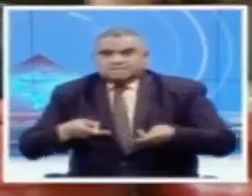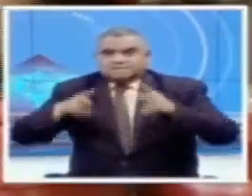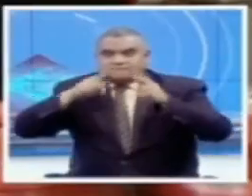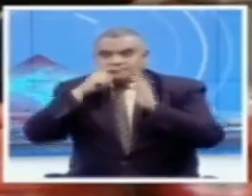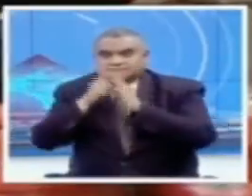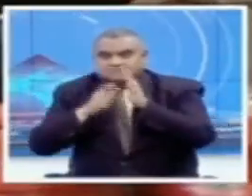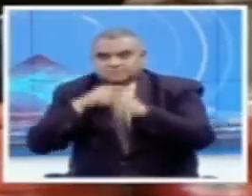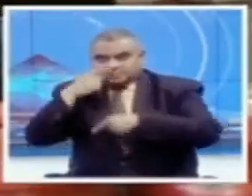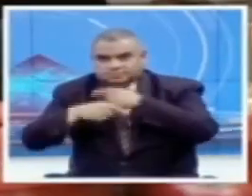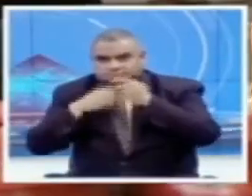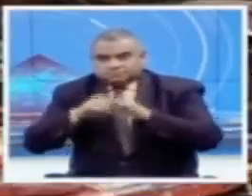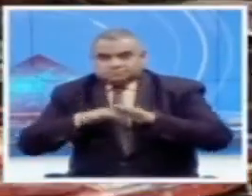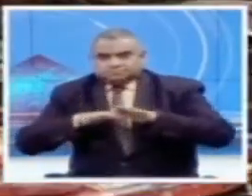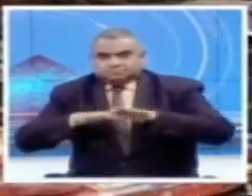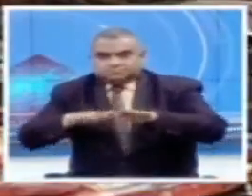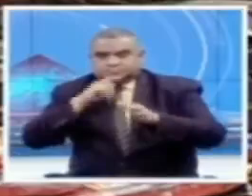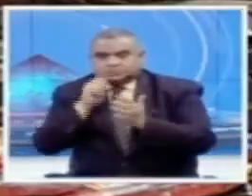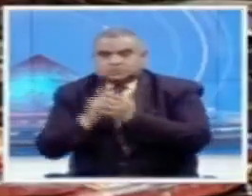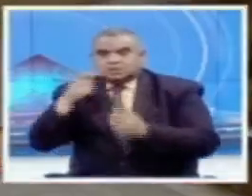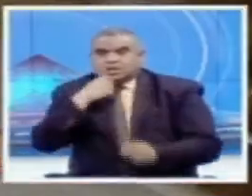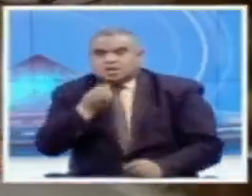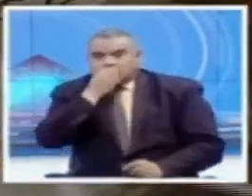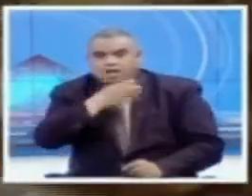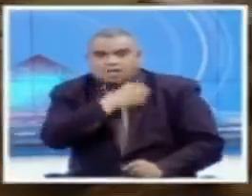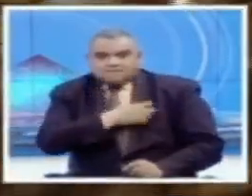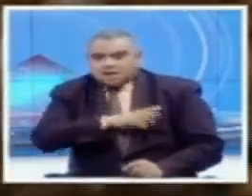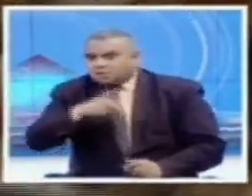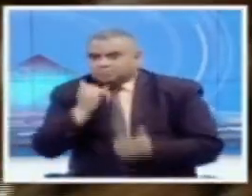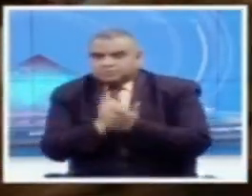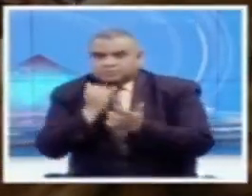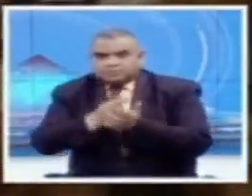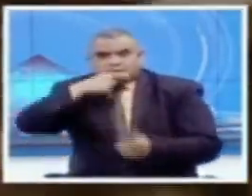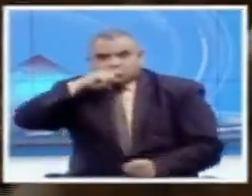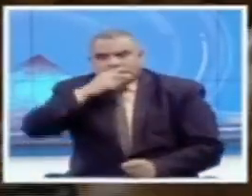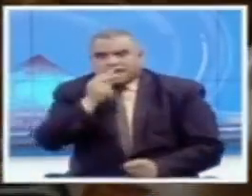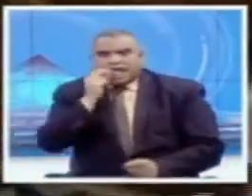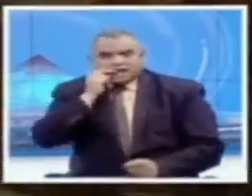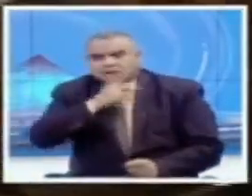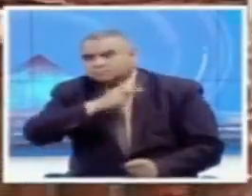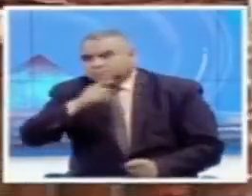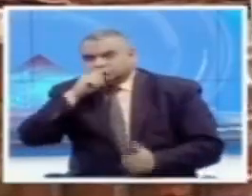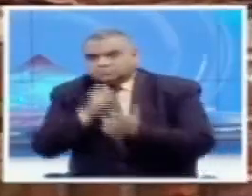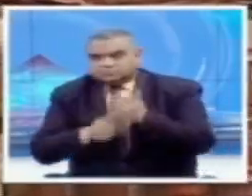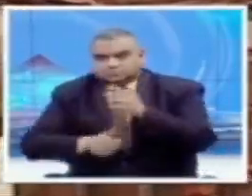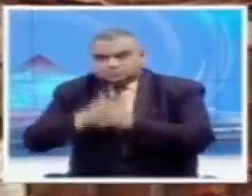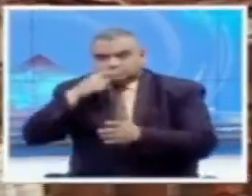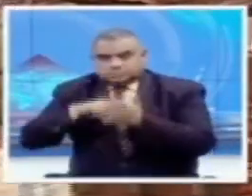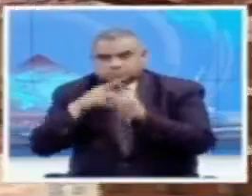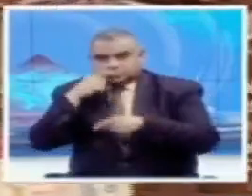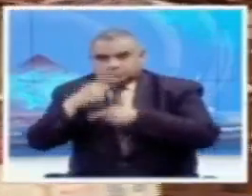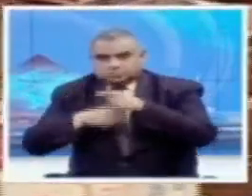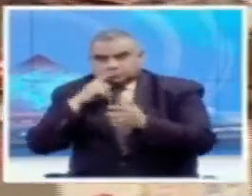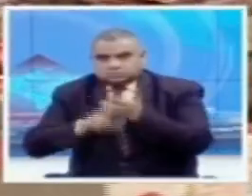منتجاته المختلفة من خضروات وفواكه ويميش رمضان بأسعار تنافسية تقل عن